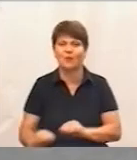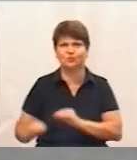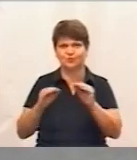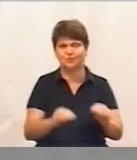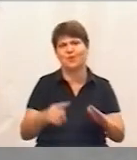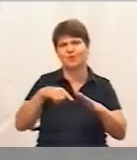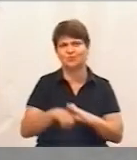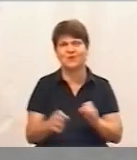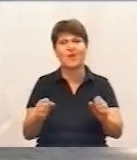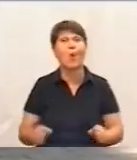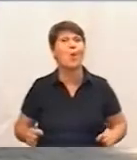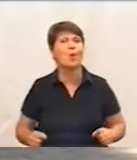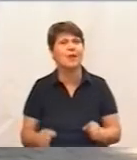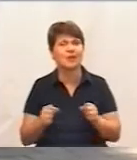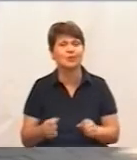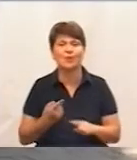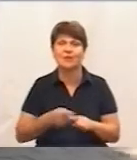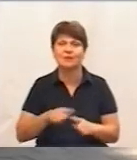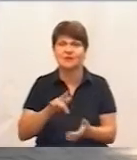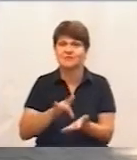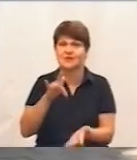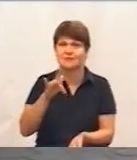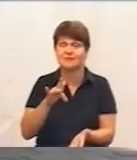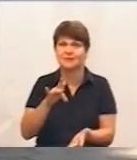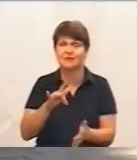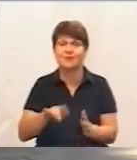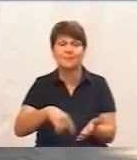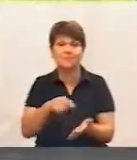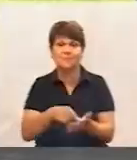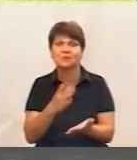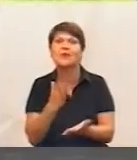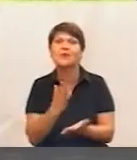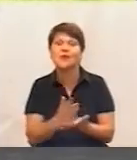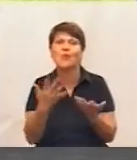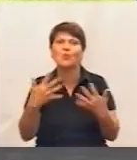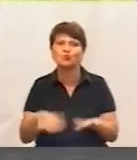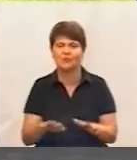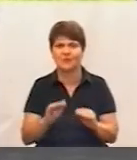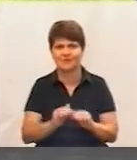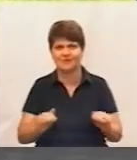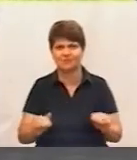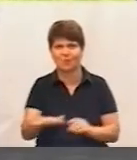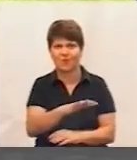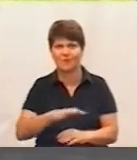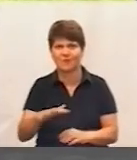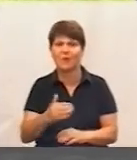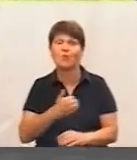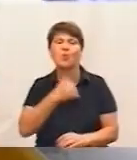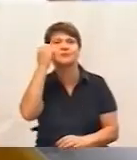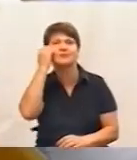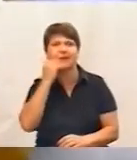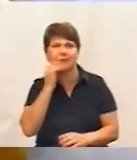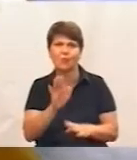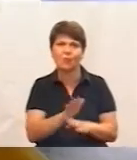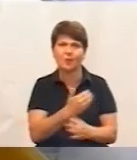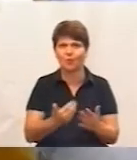інклюзивну гойдалку. Розглядають варіант у центрі міста, де вже є дитячий майданчик. Встановити таку хочуть на місці старих гойдалок.